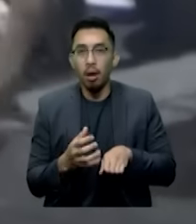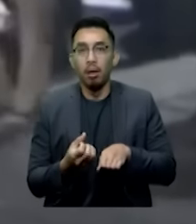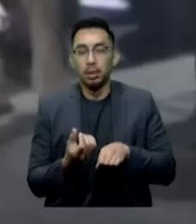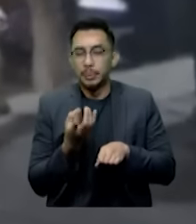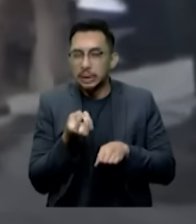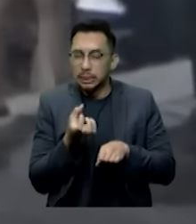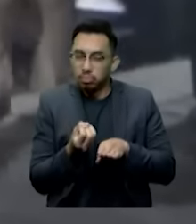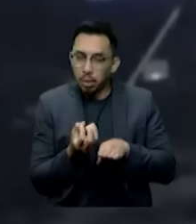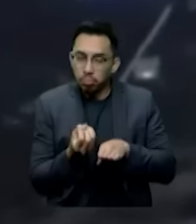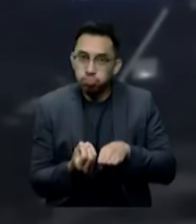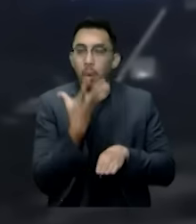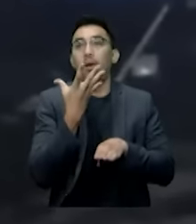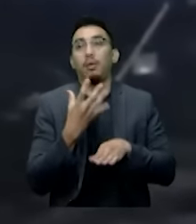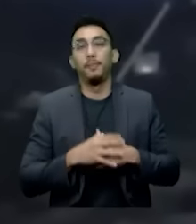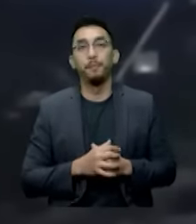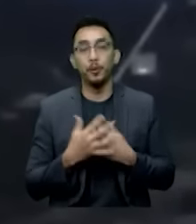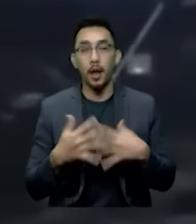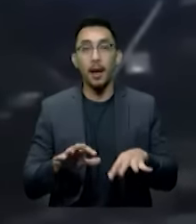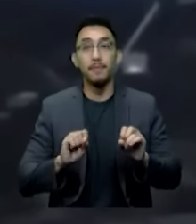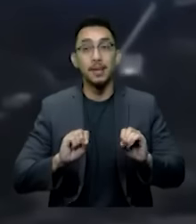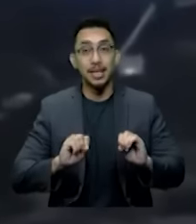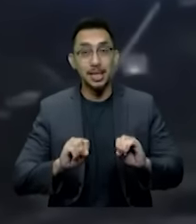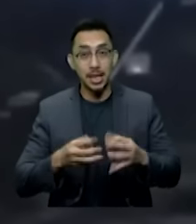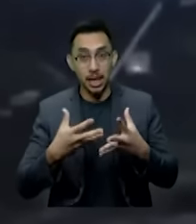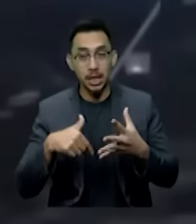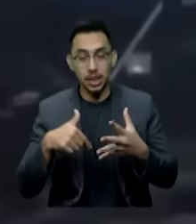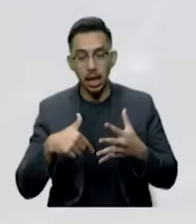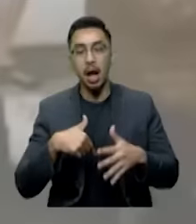Pasca kebakaran, polisi mendatangi lokasi untuk melakukan olah TKP.